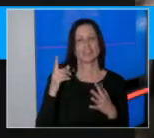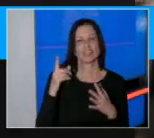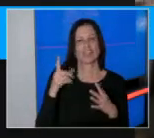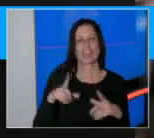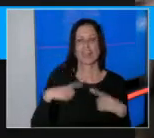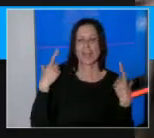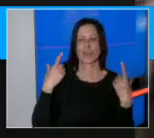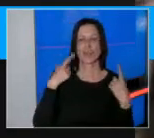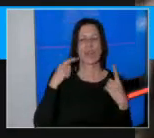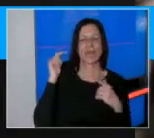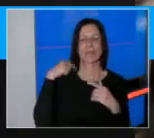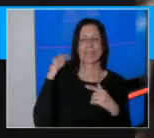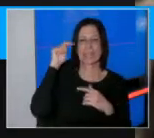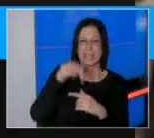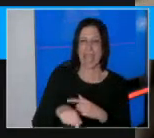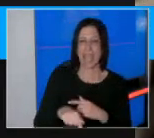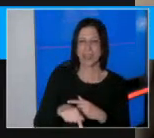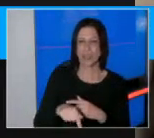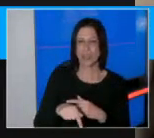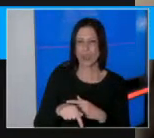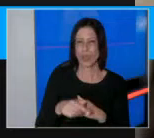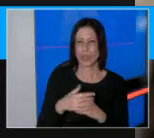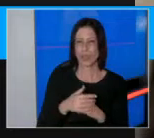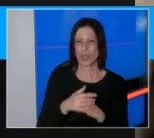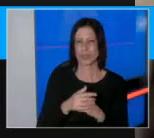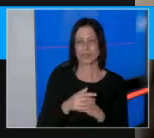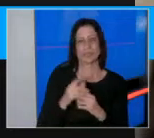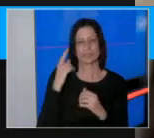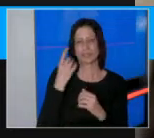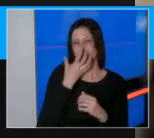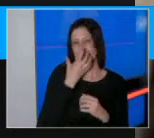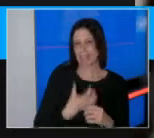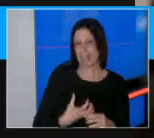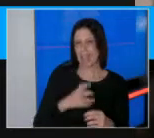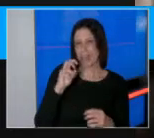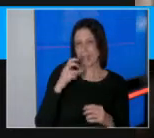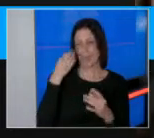וקיימנו. אז אני אגיד בשקט, אנחנו רואים את הרב עבדי, נדליק את הנר.